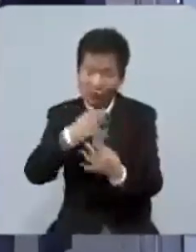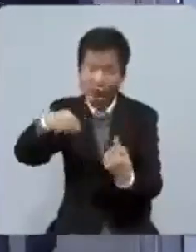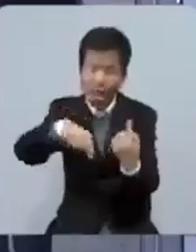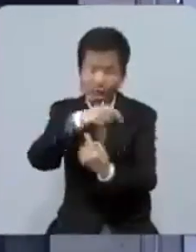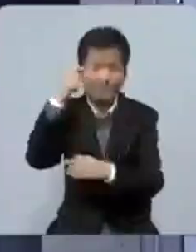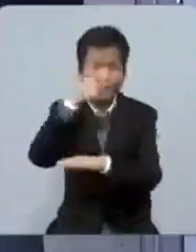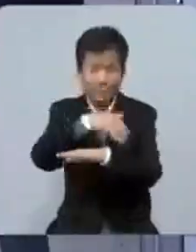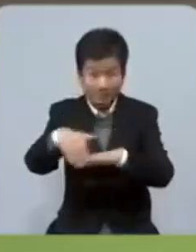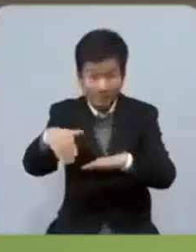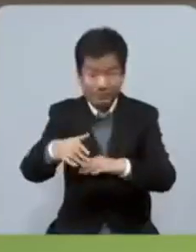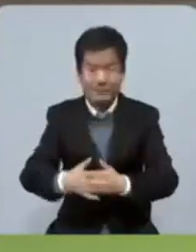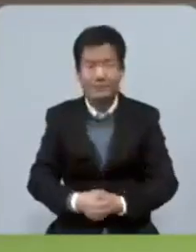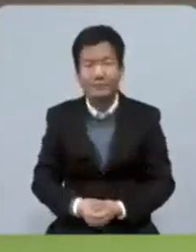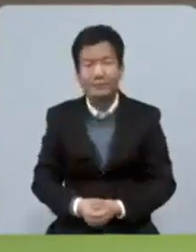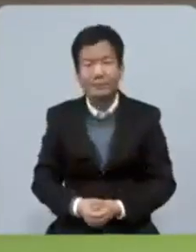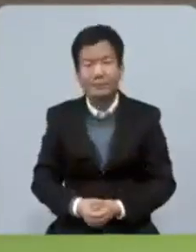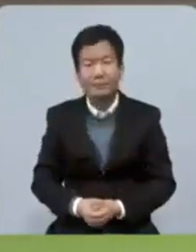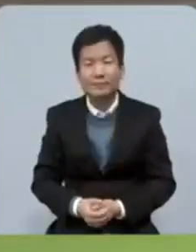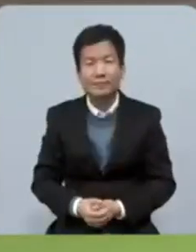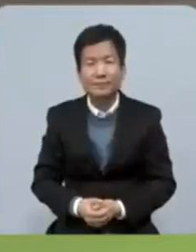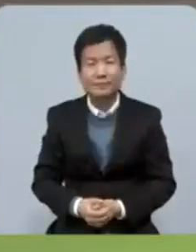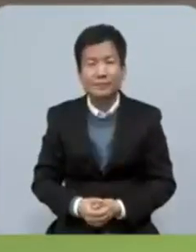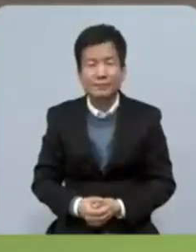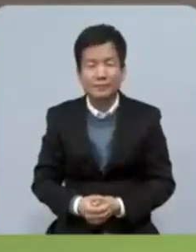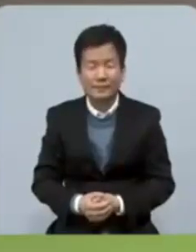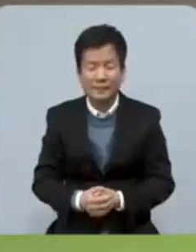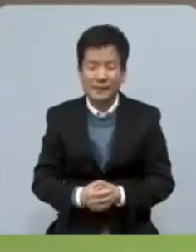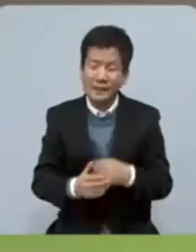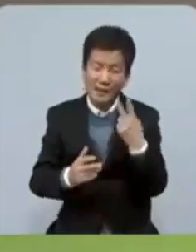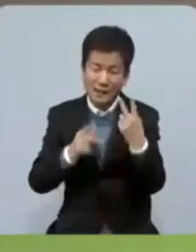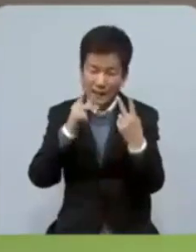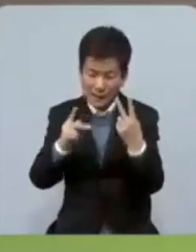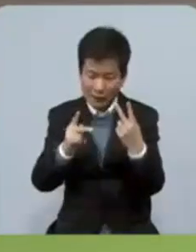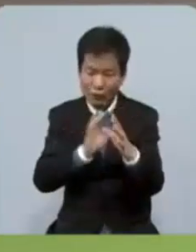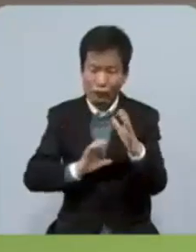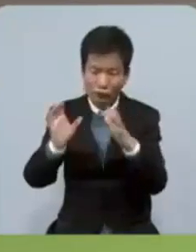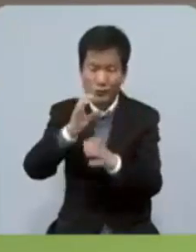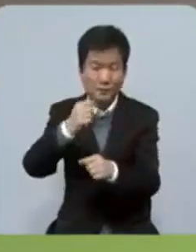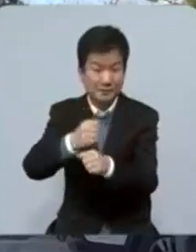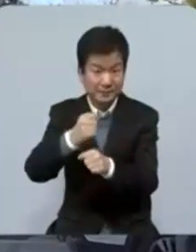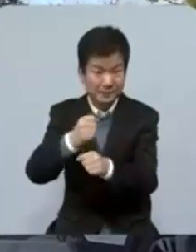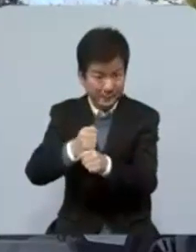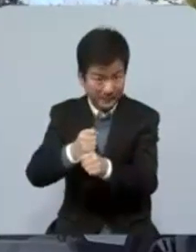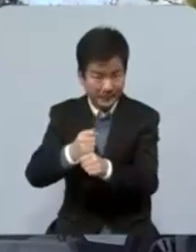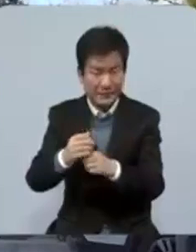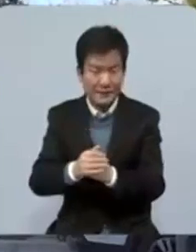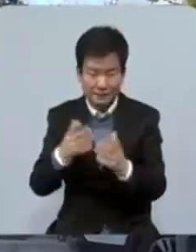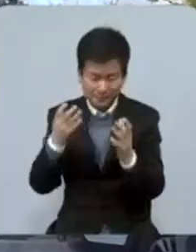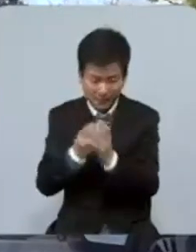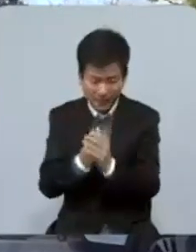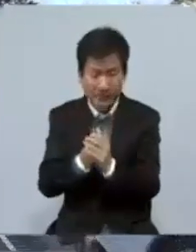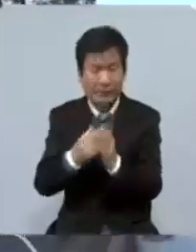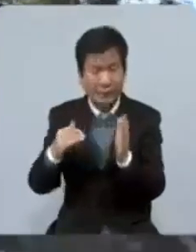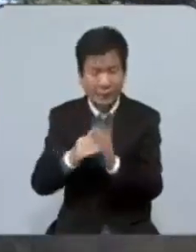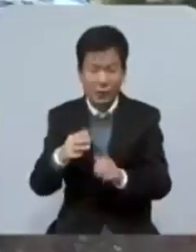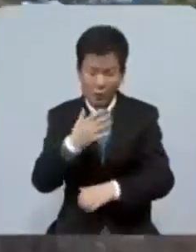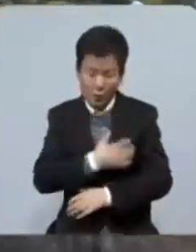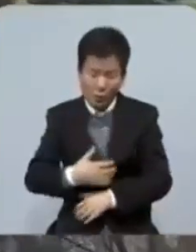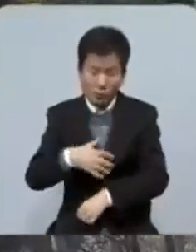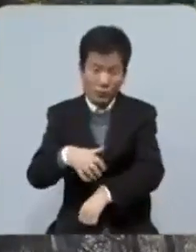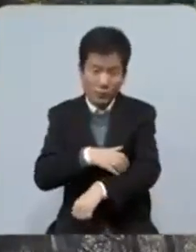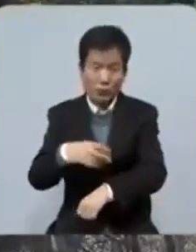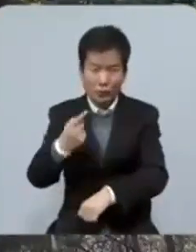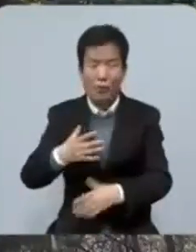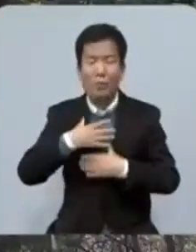운영할 계획입니다. 무장애 나눔길 2km를 추가 시공할 계획인데요. 완공이 되면 몸이 불편한